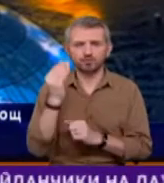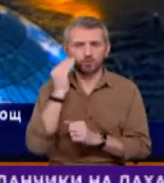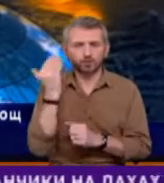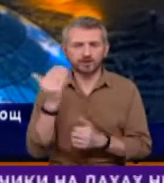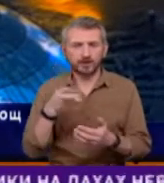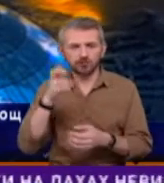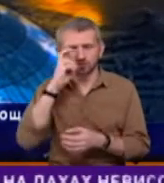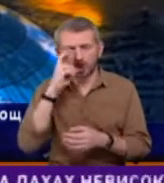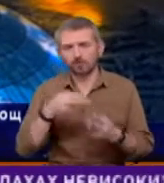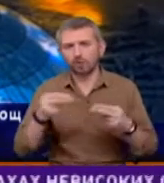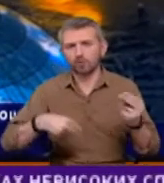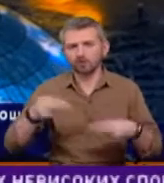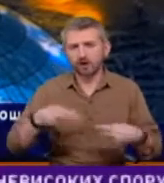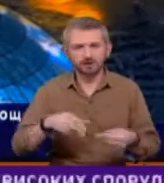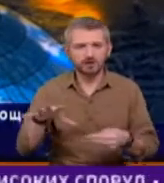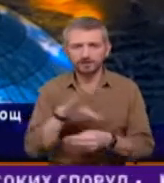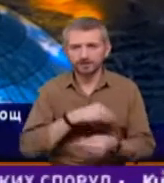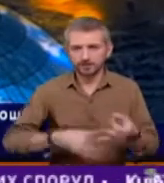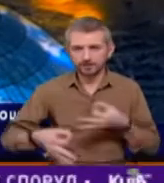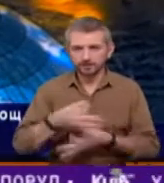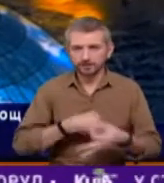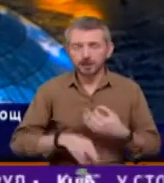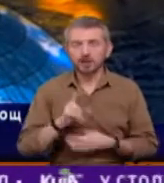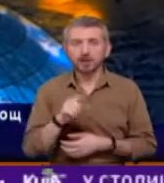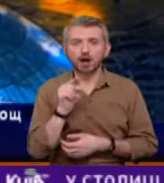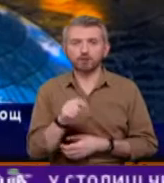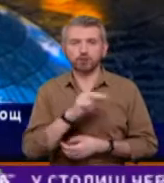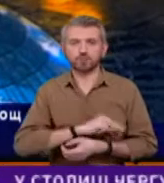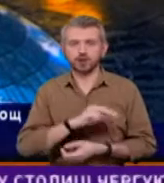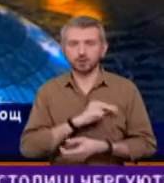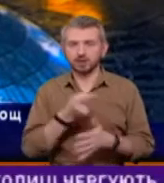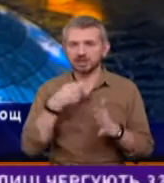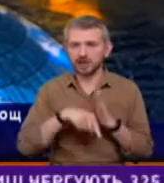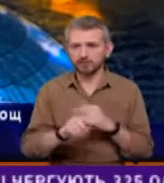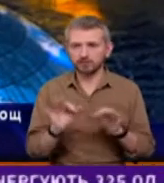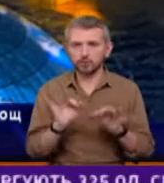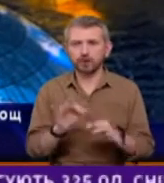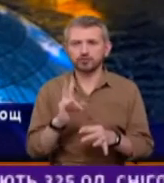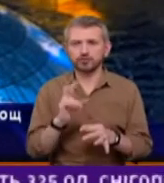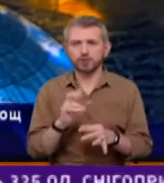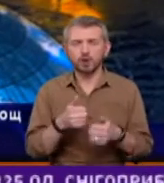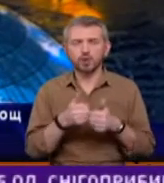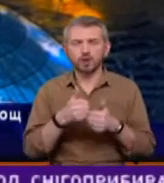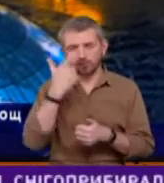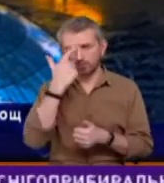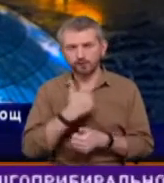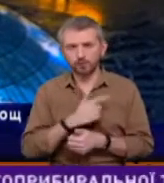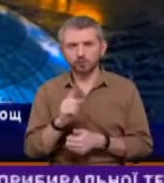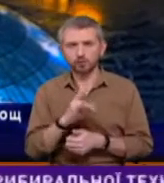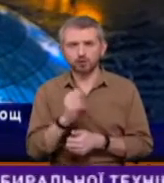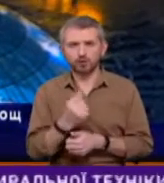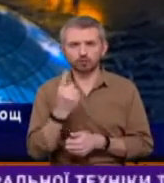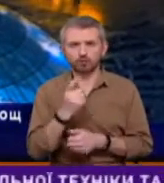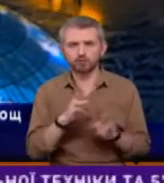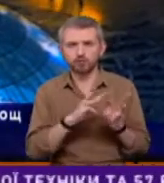держави, і контрактні речі. Ми про це все говоримо. А як воно працює зсередини? До речі, от на колеги повідомили, що на одному